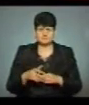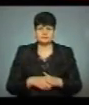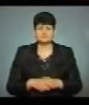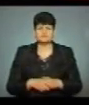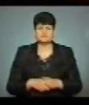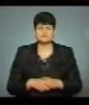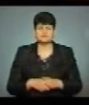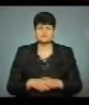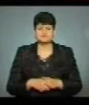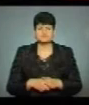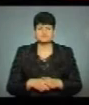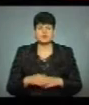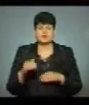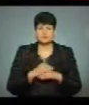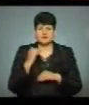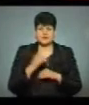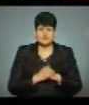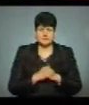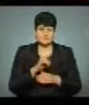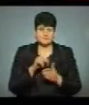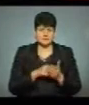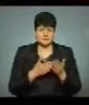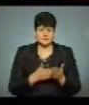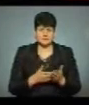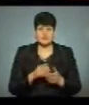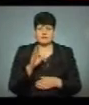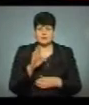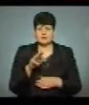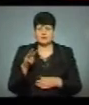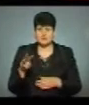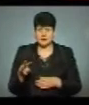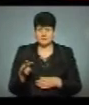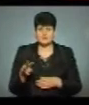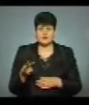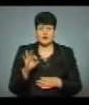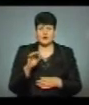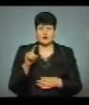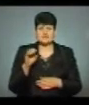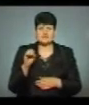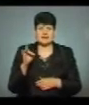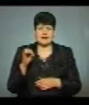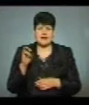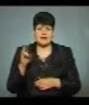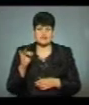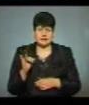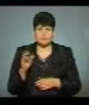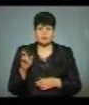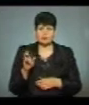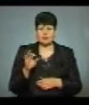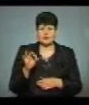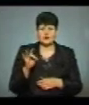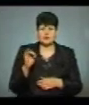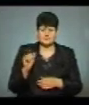ласка, запитуйте. Добрий вечір. Володимир Михайлович, Озеряни Борщівського району, сільський голова